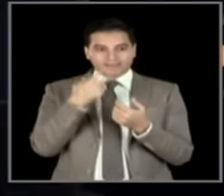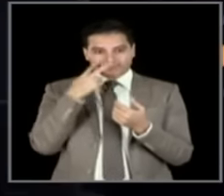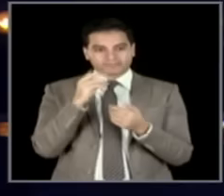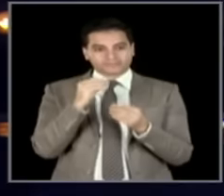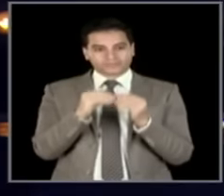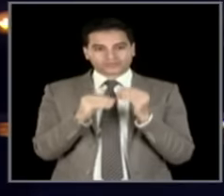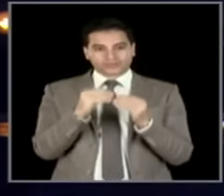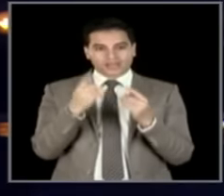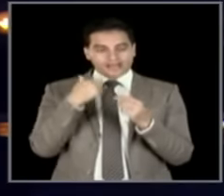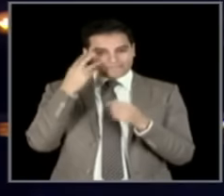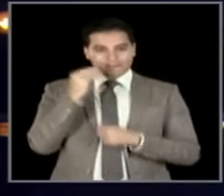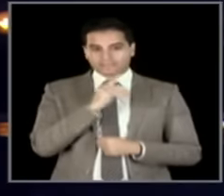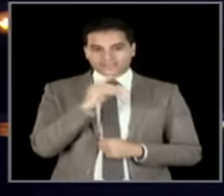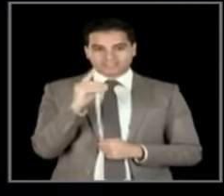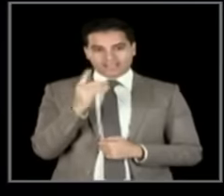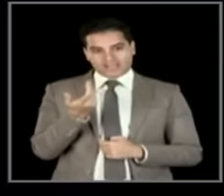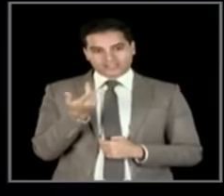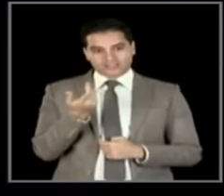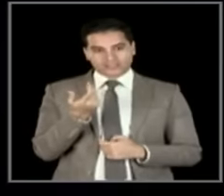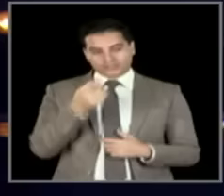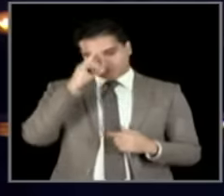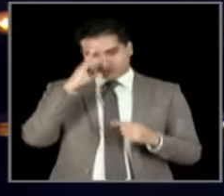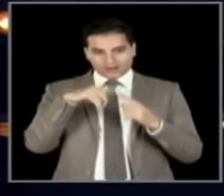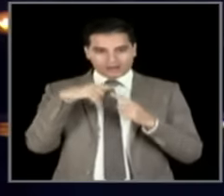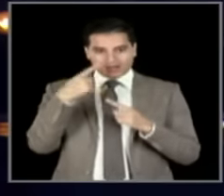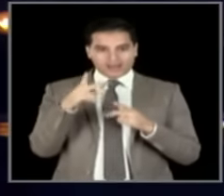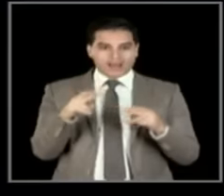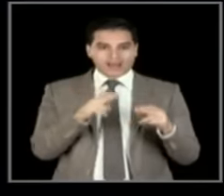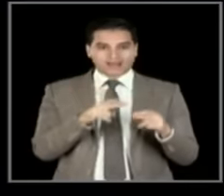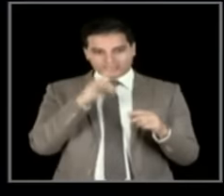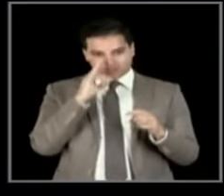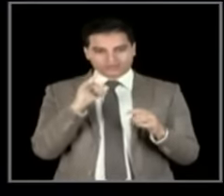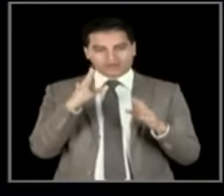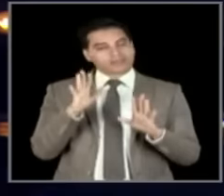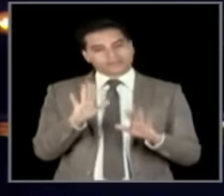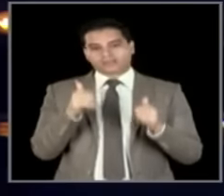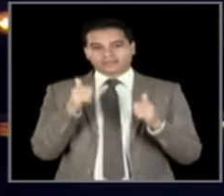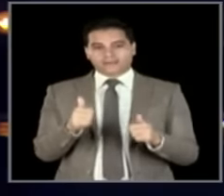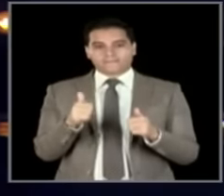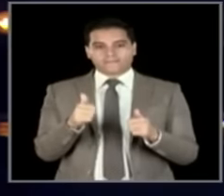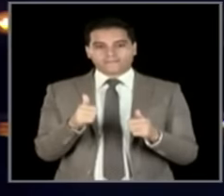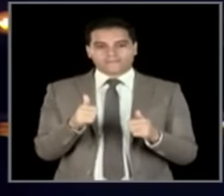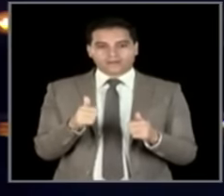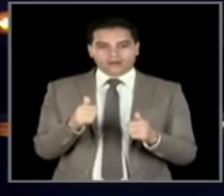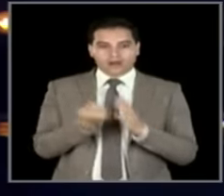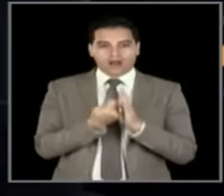يعني. احنا ما بننساش. لا الحلقه الجايه ان شاء الله. الحلقه الجايه بس كده. تمام. خط